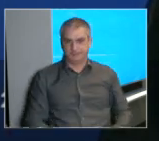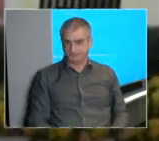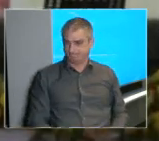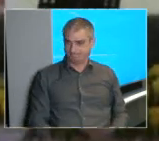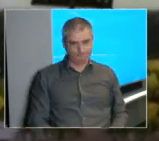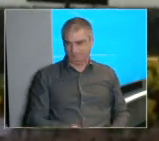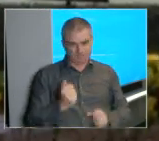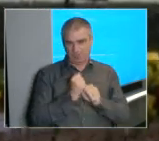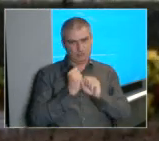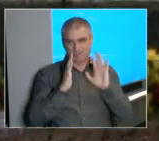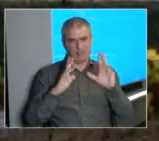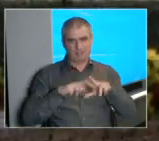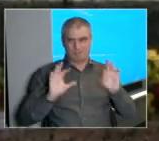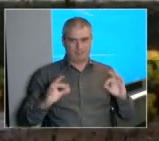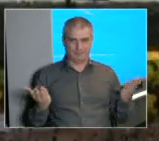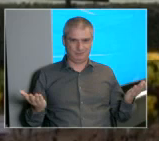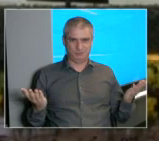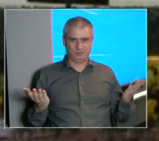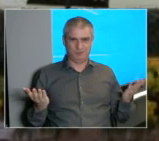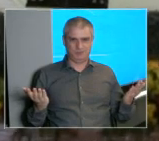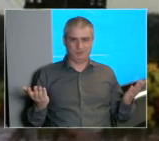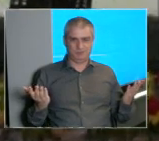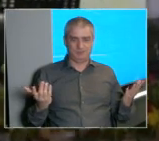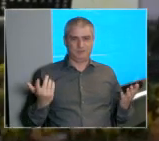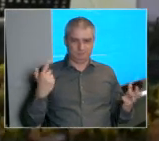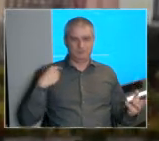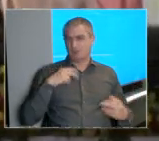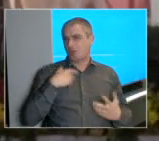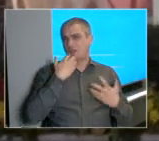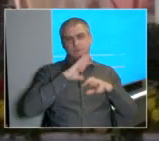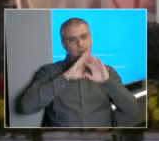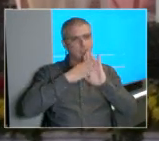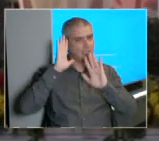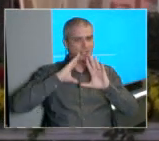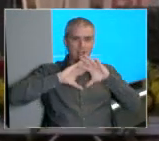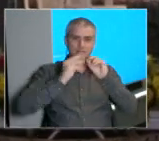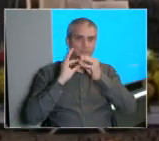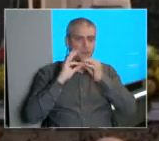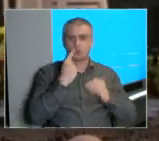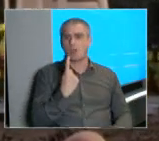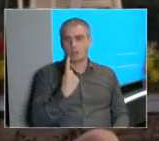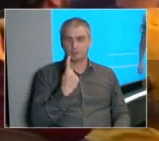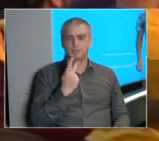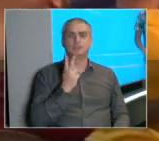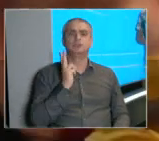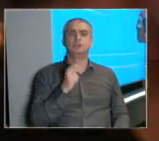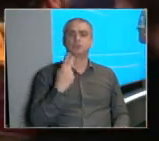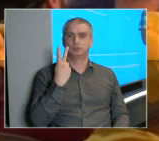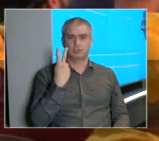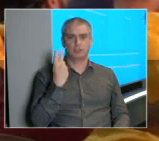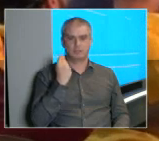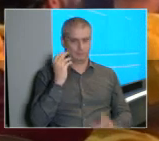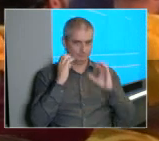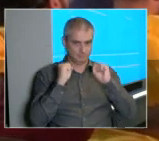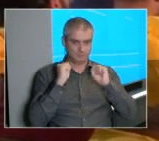זה לא עובד כך במציאות. זאת אומרת, אני יכול להסביר את כל הרקע, אני אתמצאת את זה בשורה. יש שני מושגי